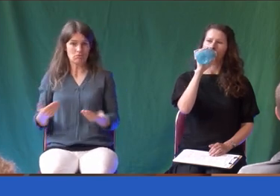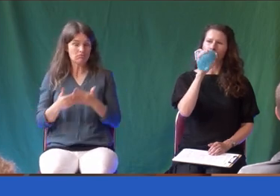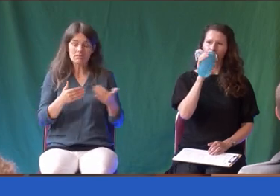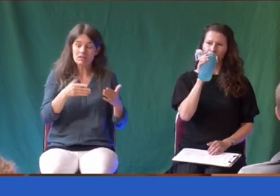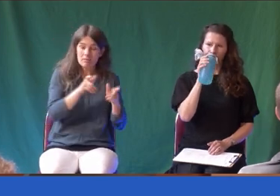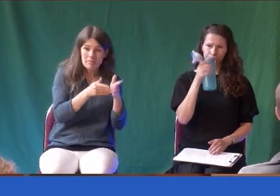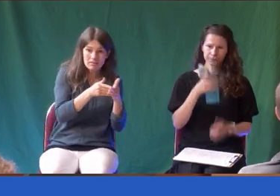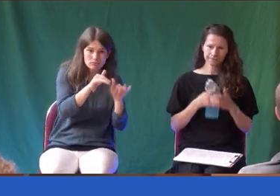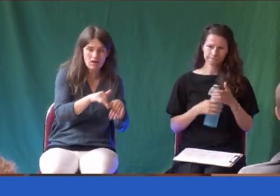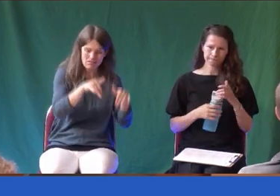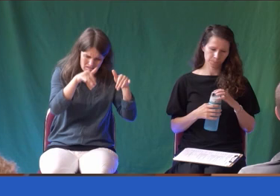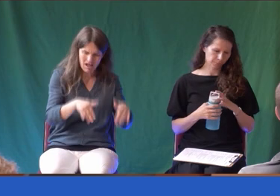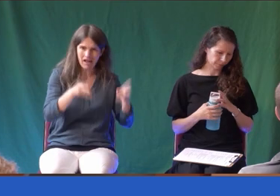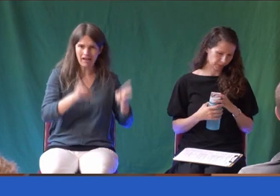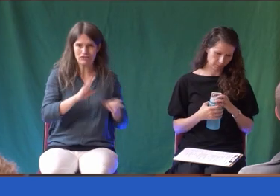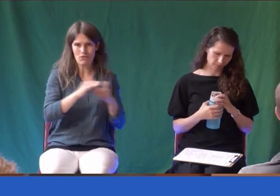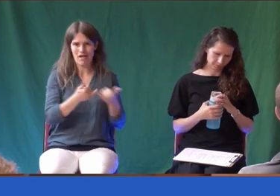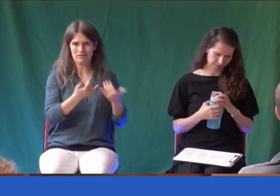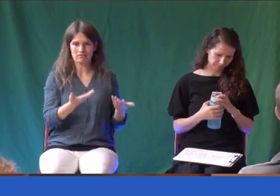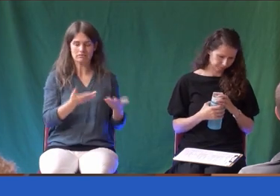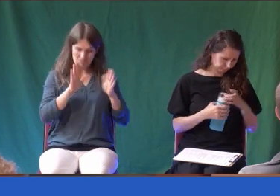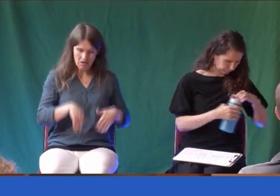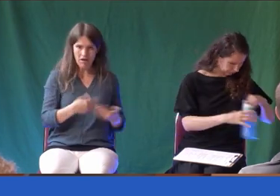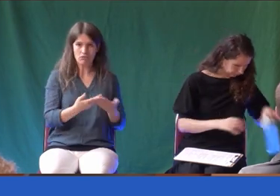sie haben ein Recht auf geeignete Unterstützung